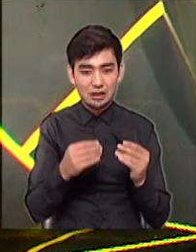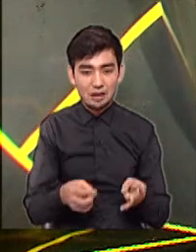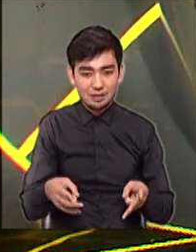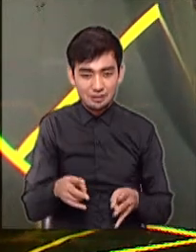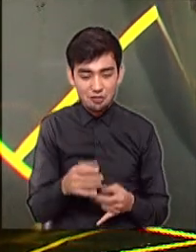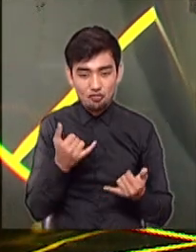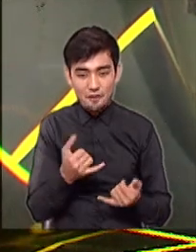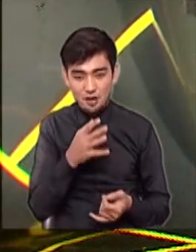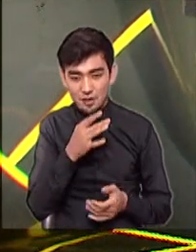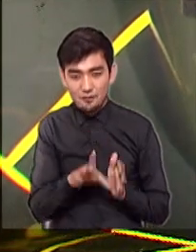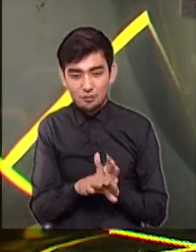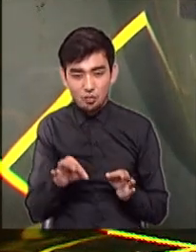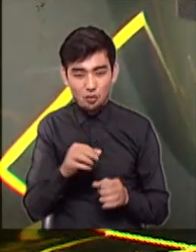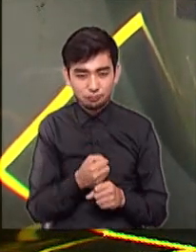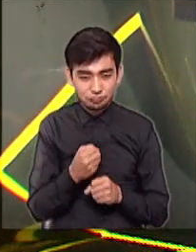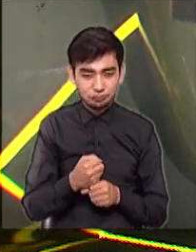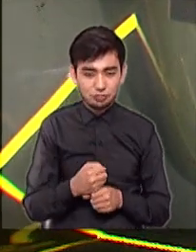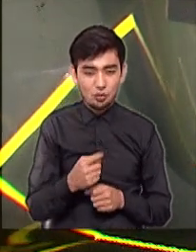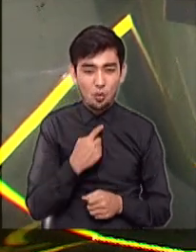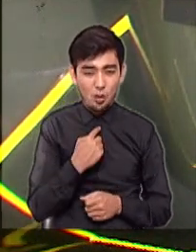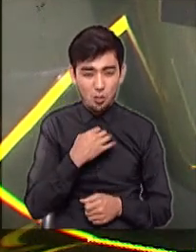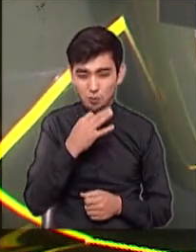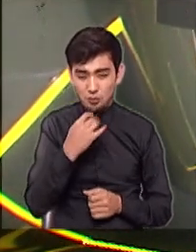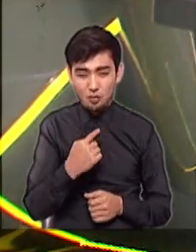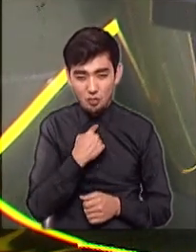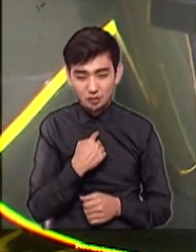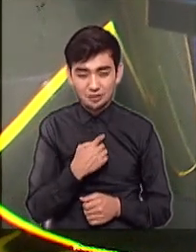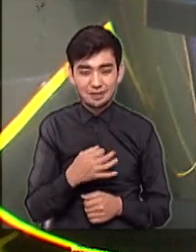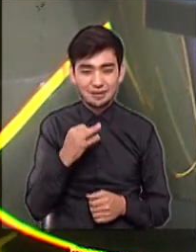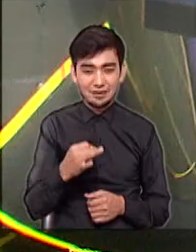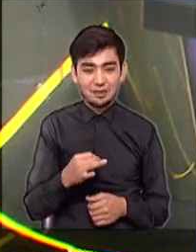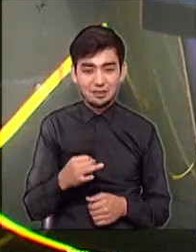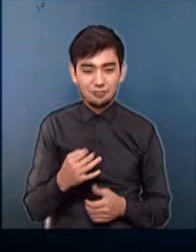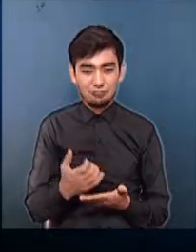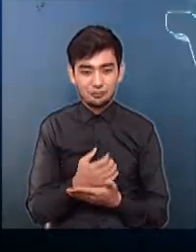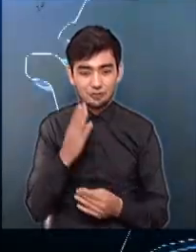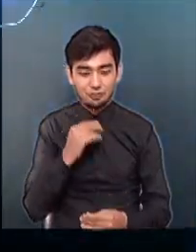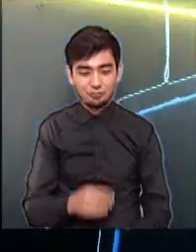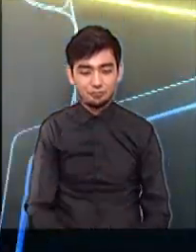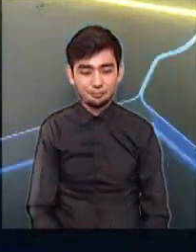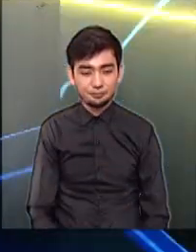Демек, қазір саяси ұйымдар үшін дауыс, әрбір дауыс, әрбір минут бағалы.